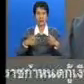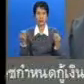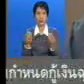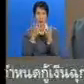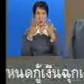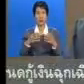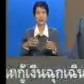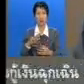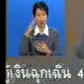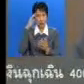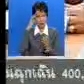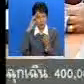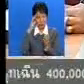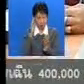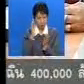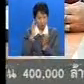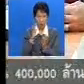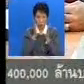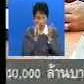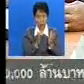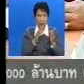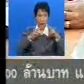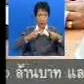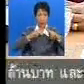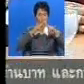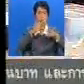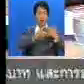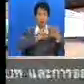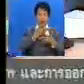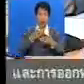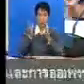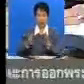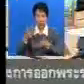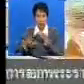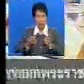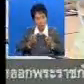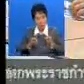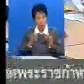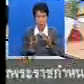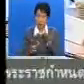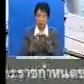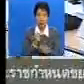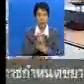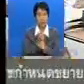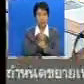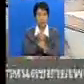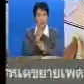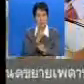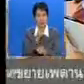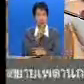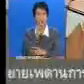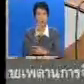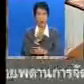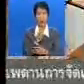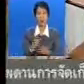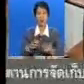พาณิชย์ทำตามขั้นตอนหรือไม่เพราะเบื้องต้นต้องแจ้งให้ตำรวจท้องที่ทราบเพื่ออำนวยความสะดวกในการร่วมจับกลุ่มส่วนกลุ่มช